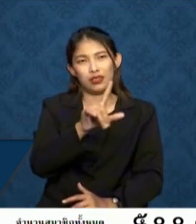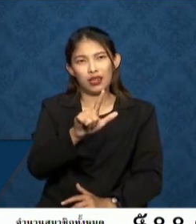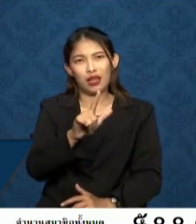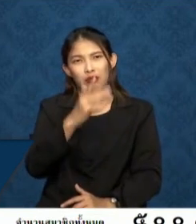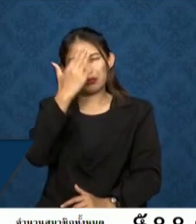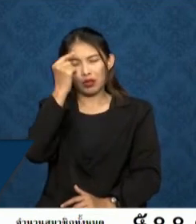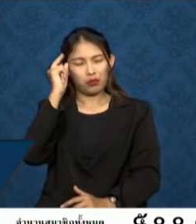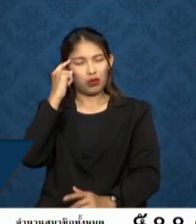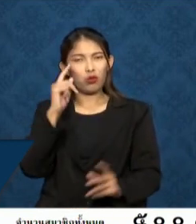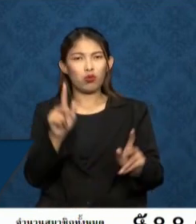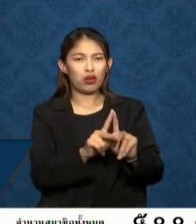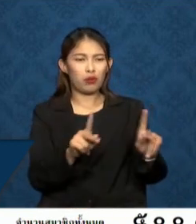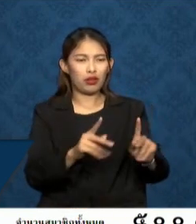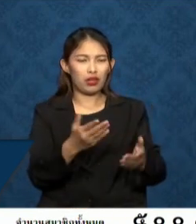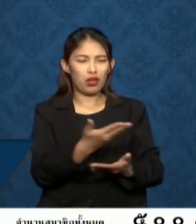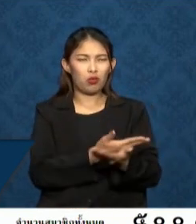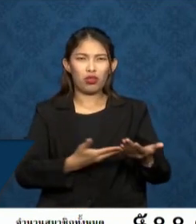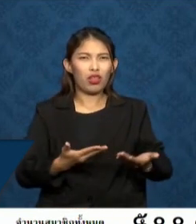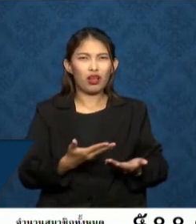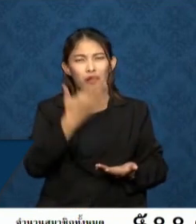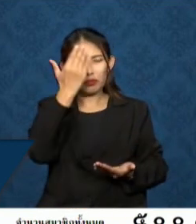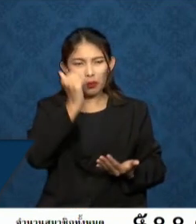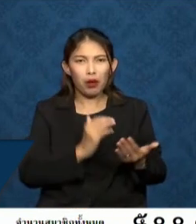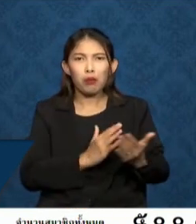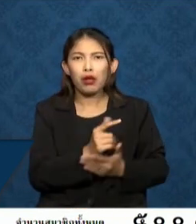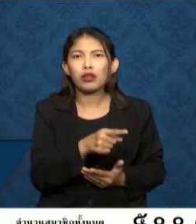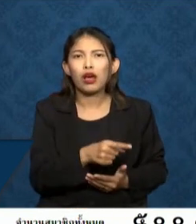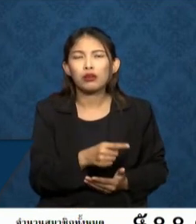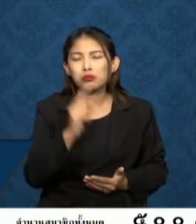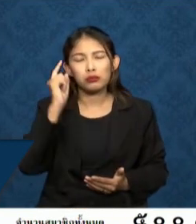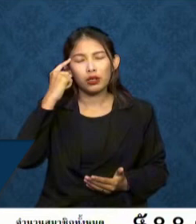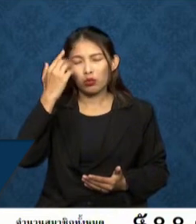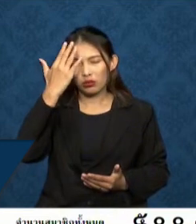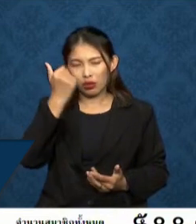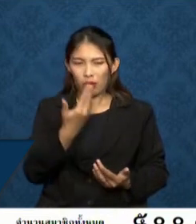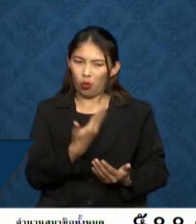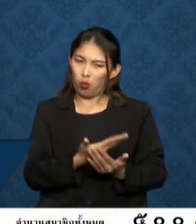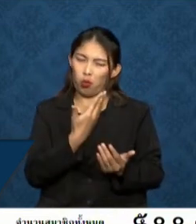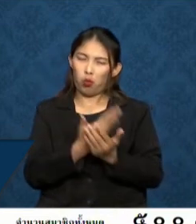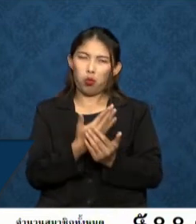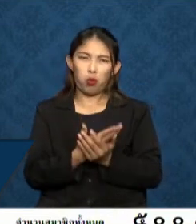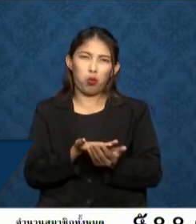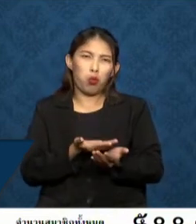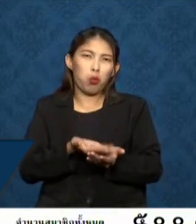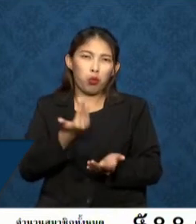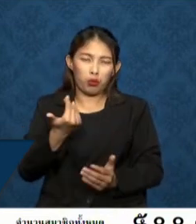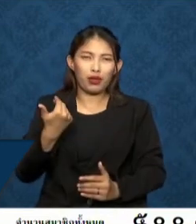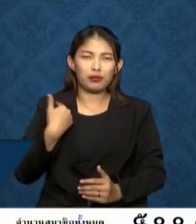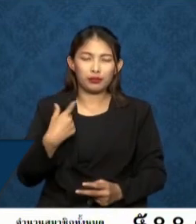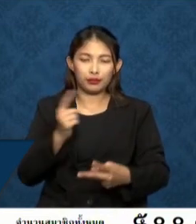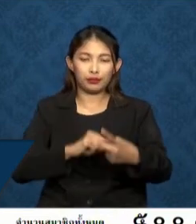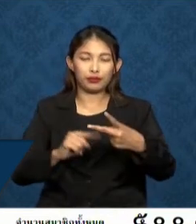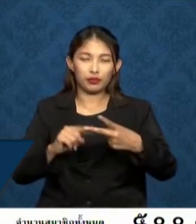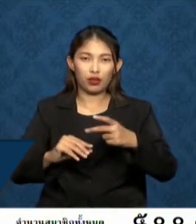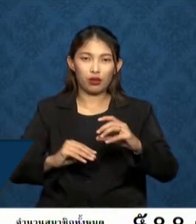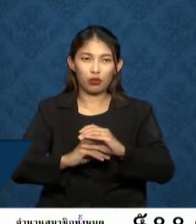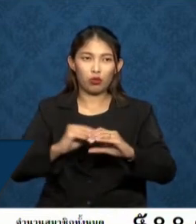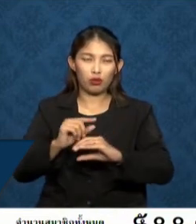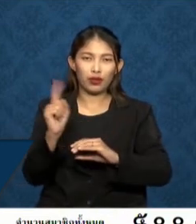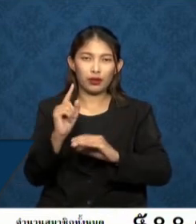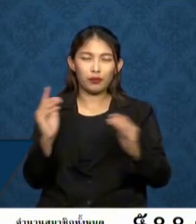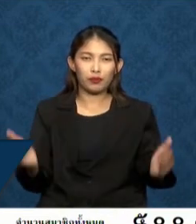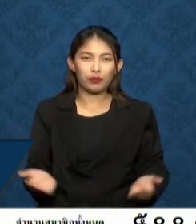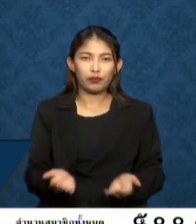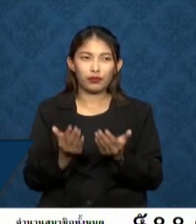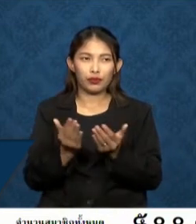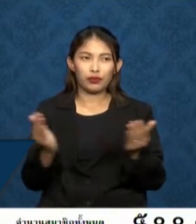ากรรมาธิการวิสามันปล่อยได้ยังไงนะครับมันค่อนข้างสูงทีเดียวนะครับอีกโครงการนึงคือโครงการยกระดับ